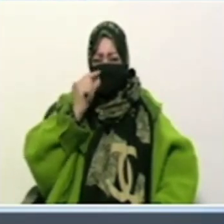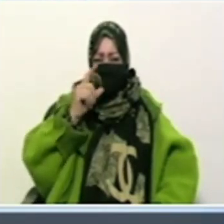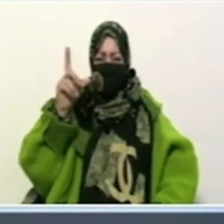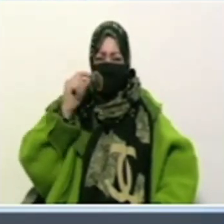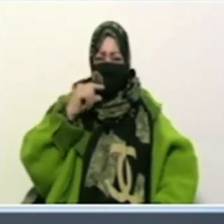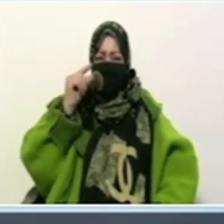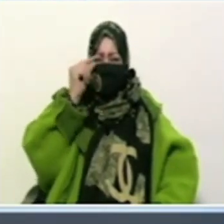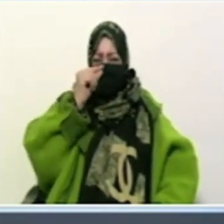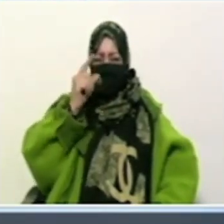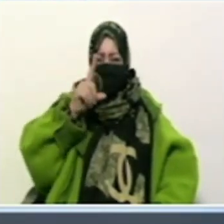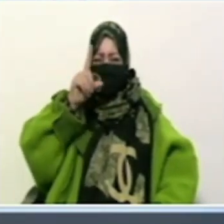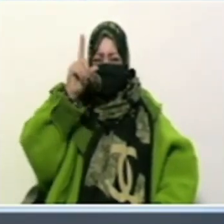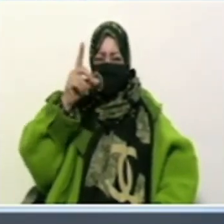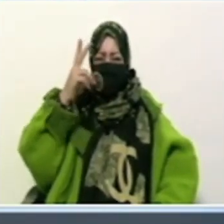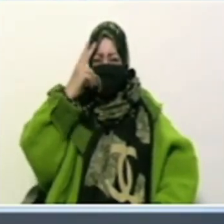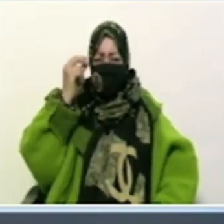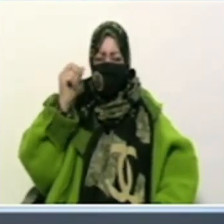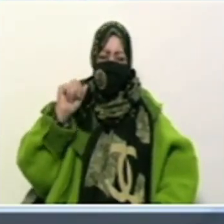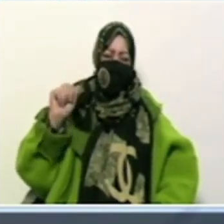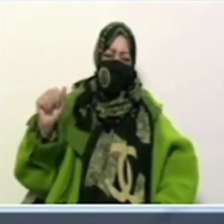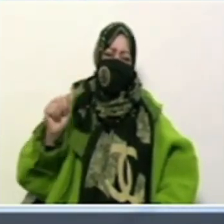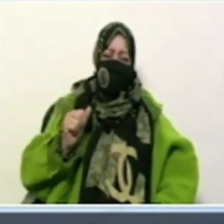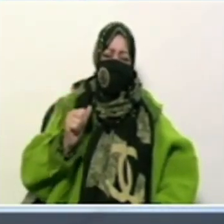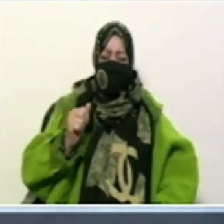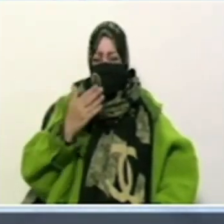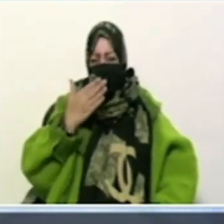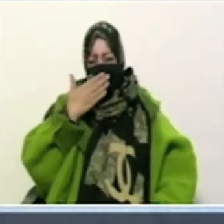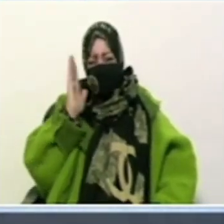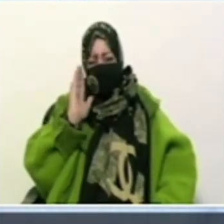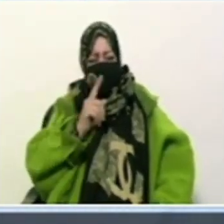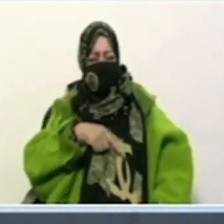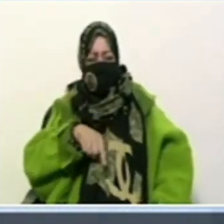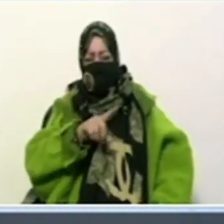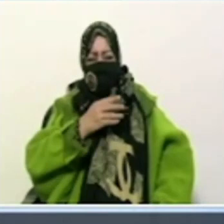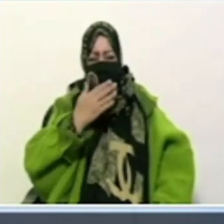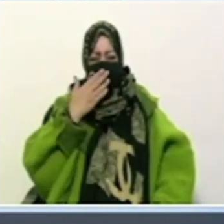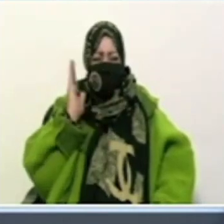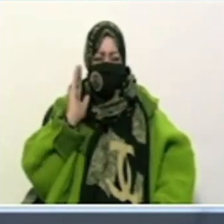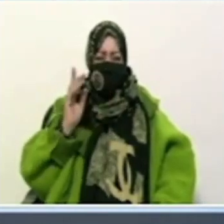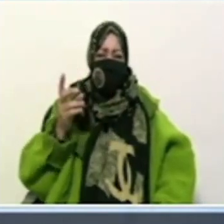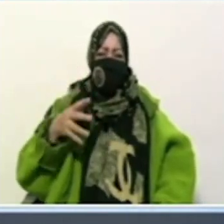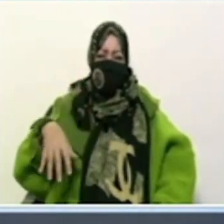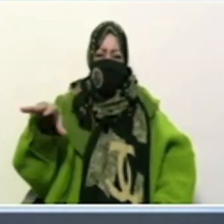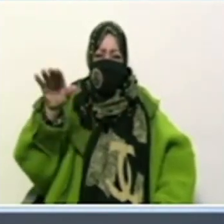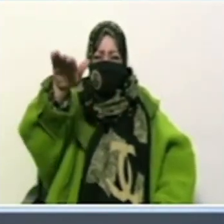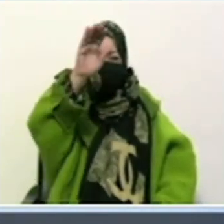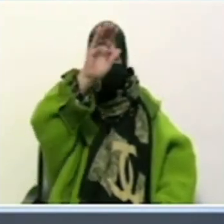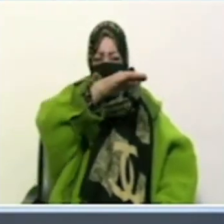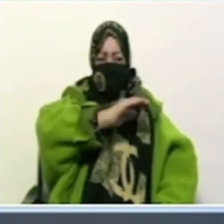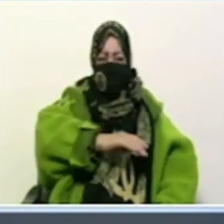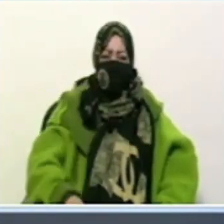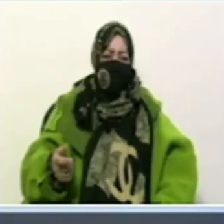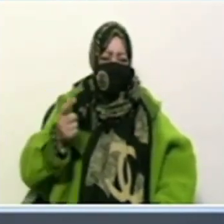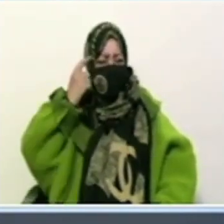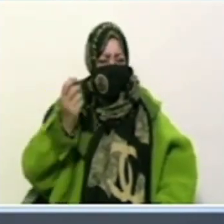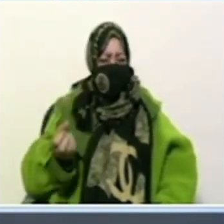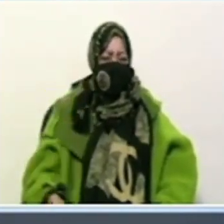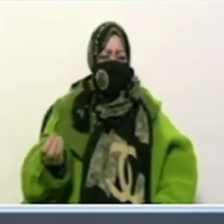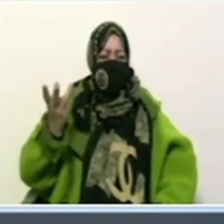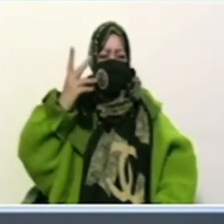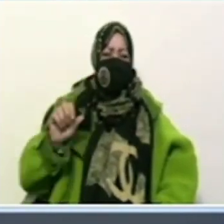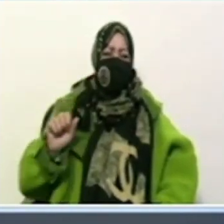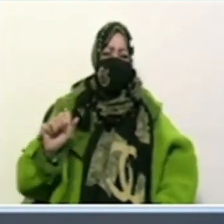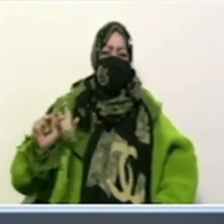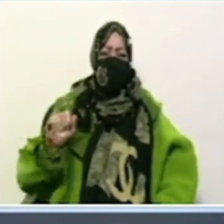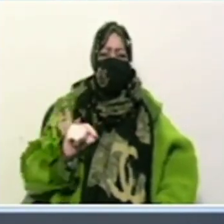أديان غير سماوية، أو ربما لا يتبعون دينا، بعض الناس هو يقول لك لا يتبع دينا أصلا. فهذا إذا كان